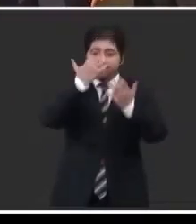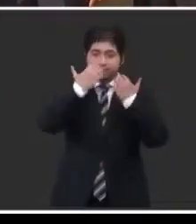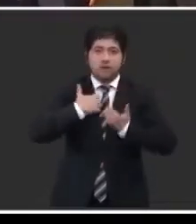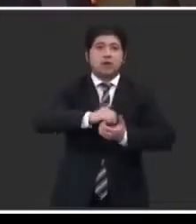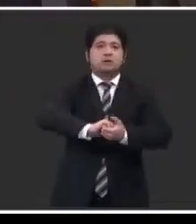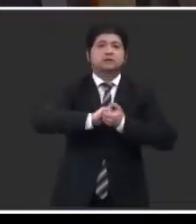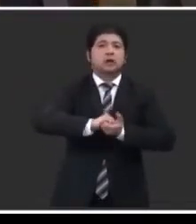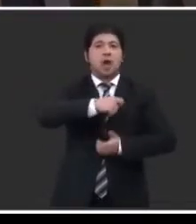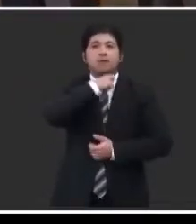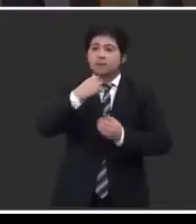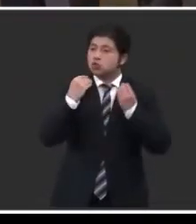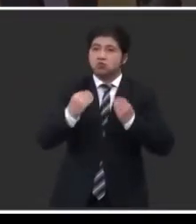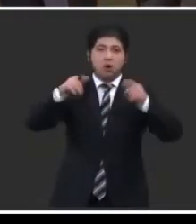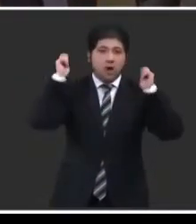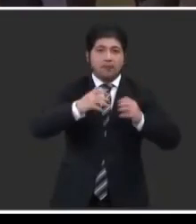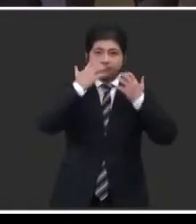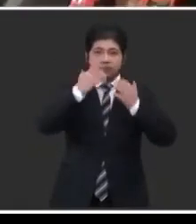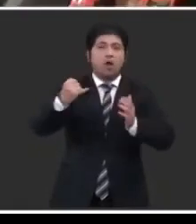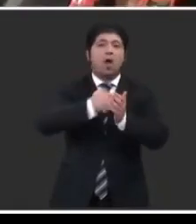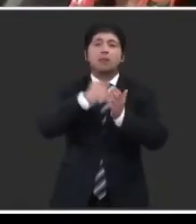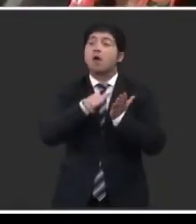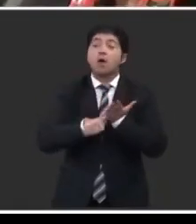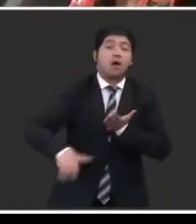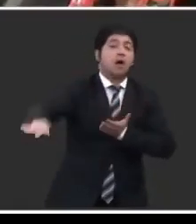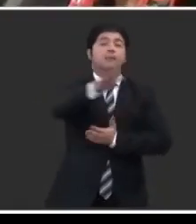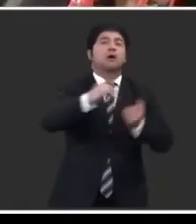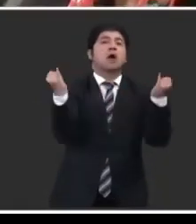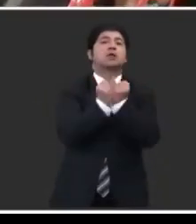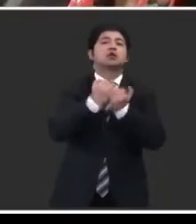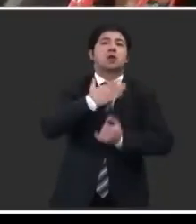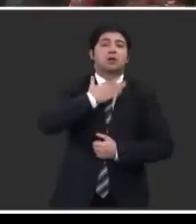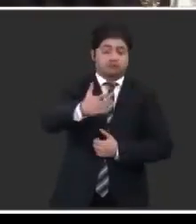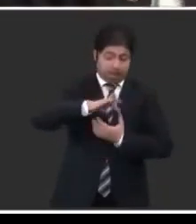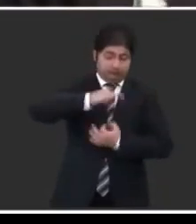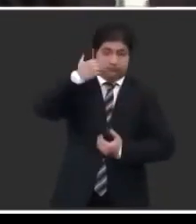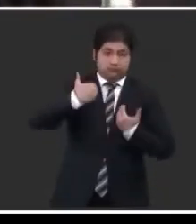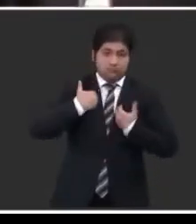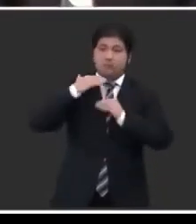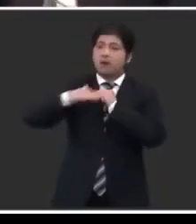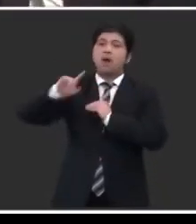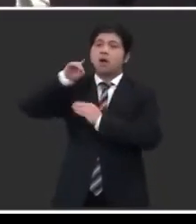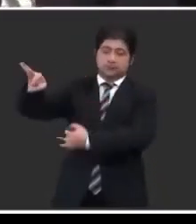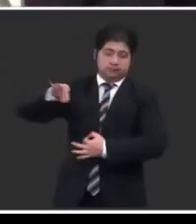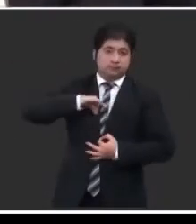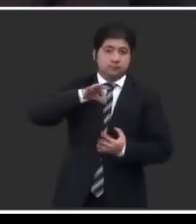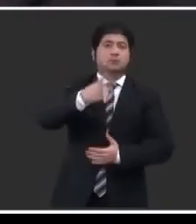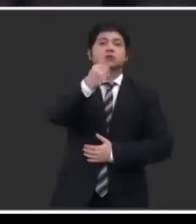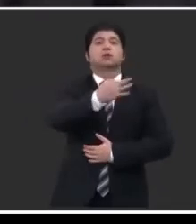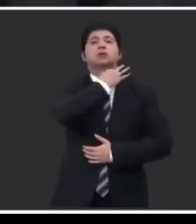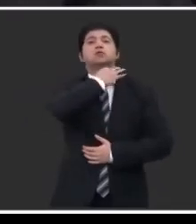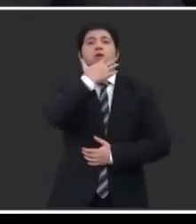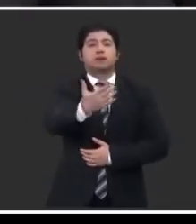samimiyetle bağrına basan tüm Gaziantepli kardeşlerimize şahsım milletim adına teşekkür